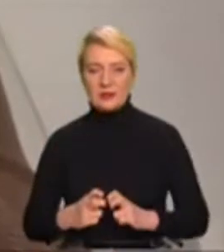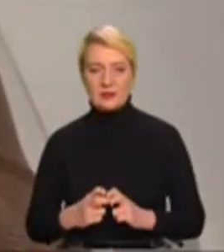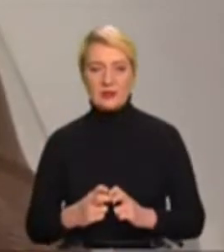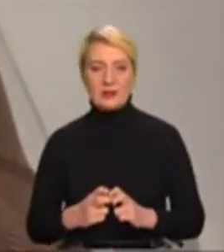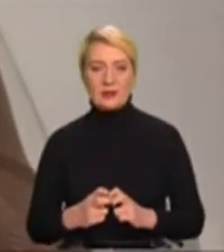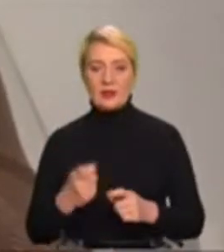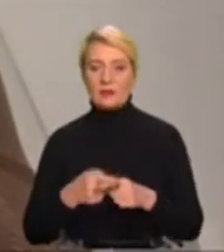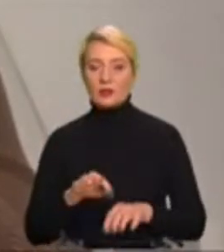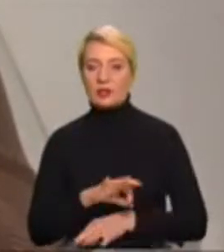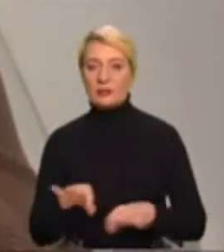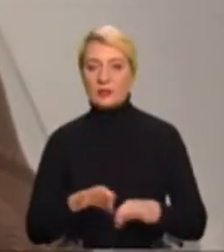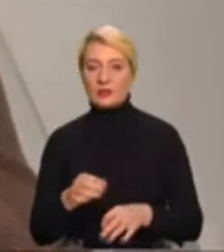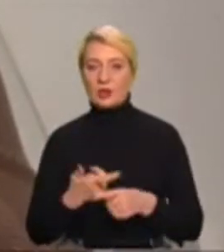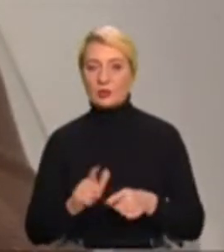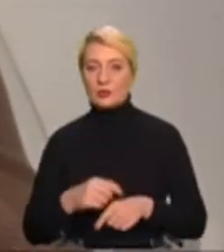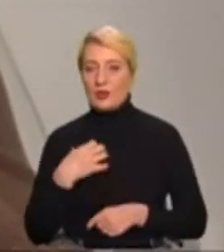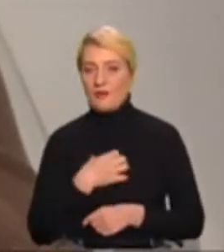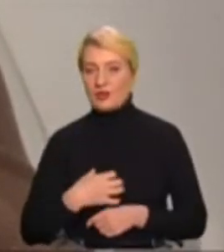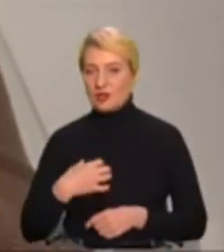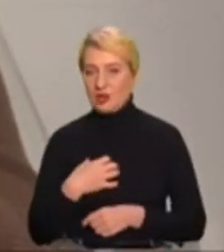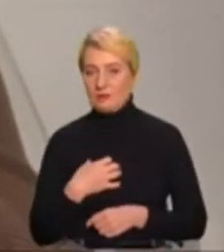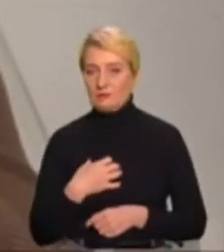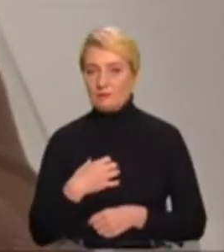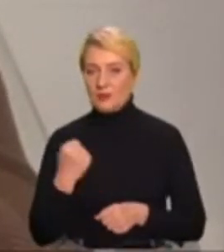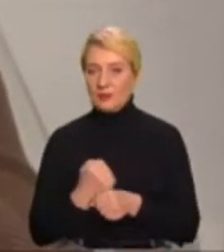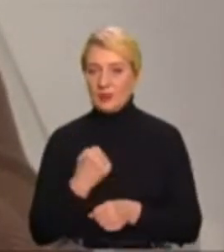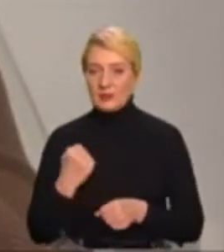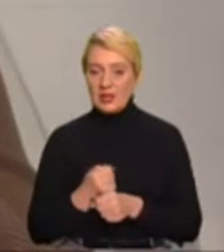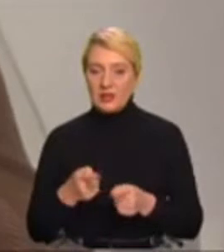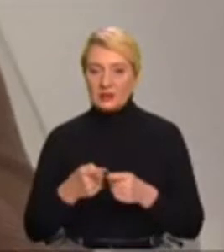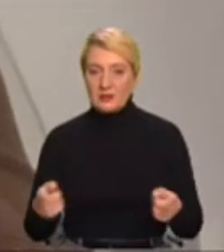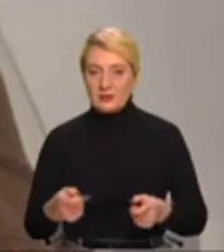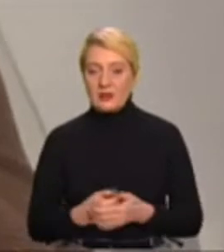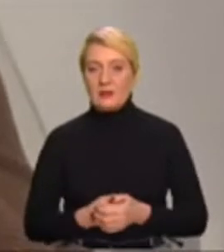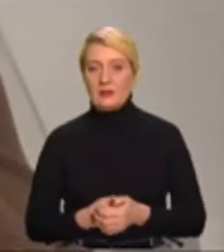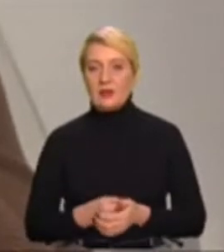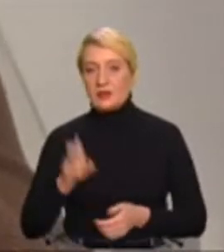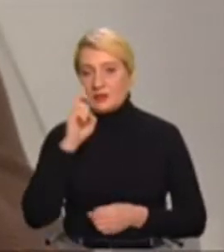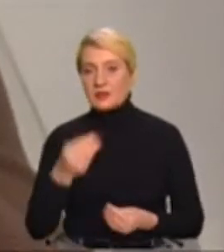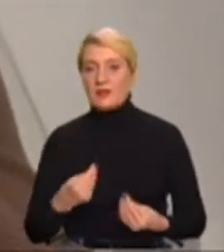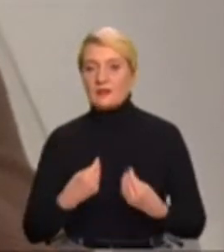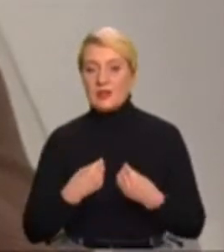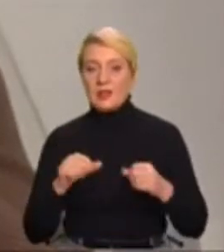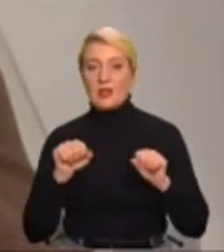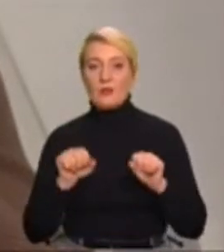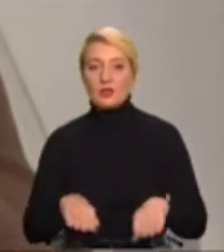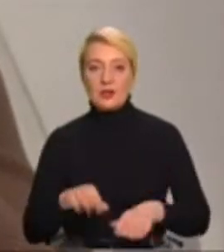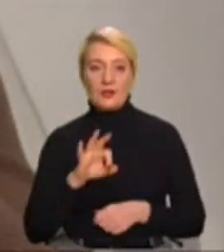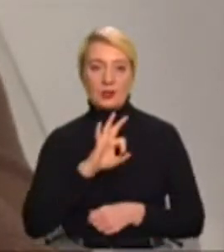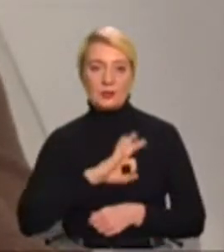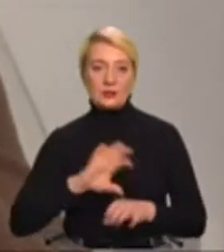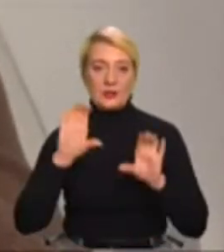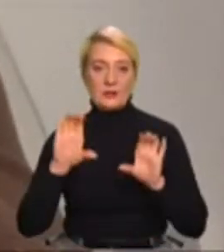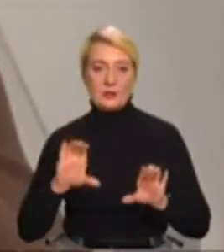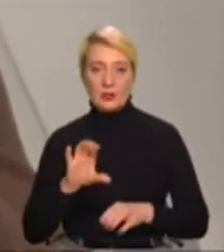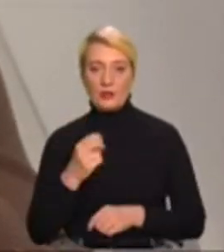дуже важкі процеси були. Благо нам держава дала можливість скористатися законом про